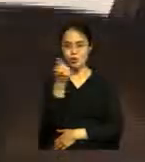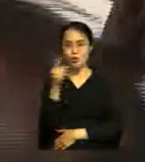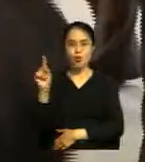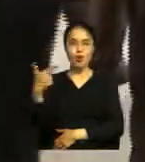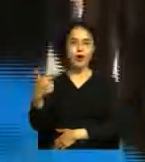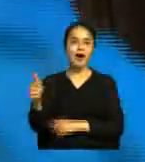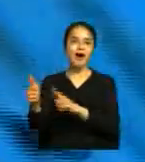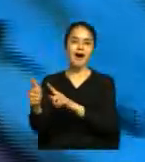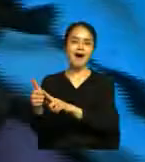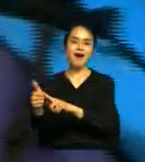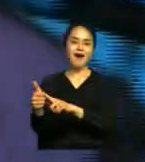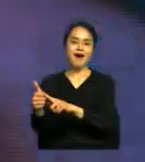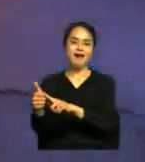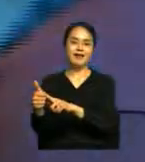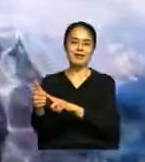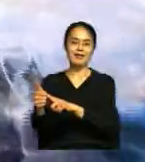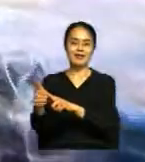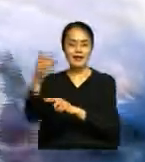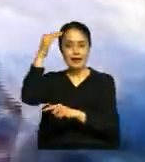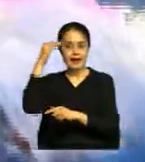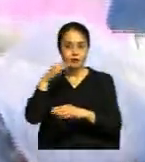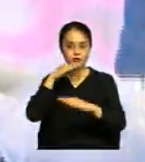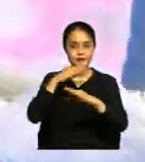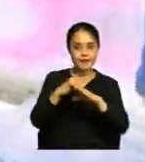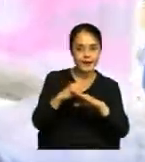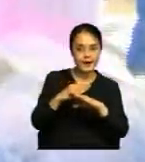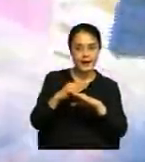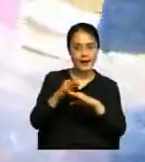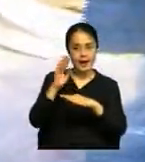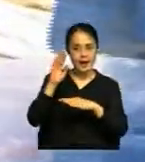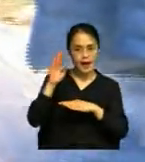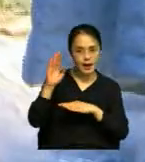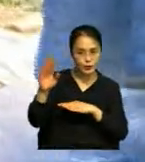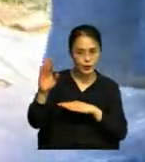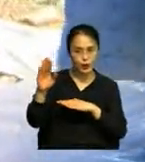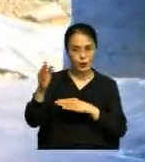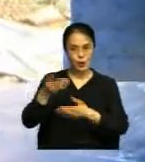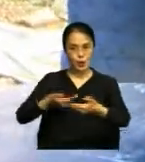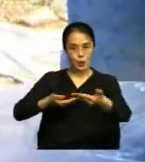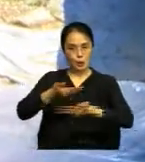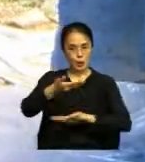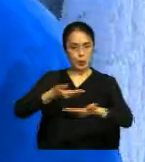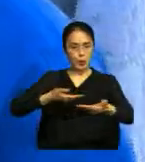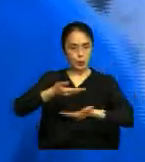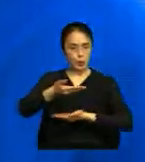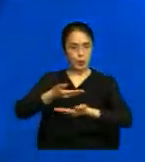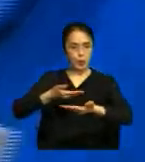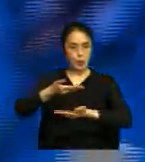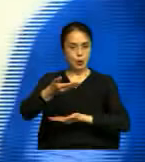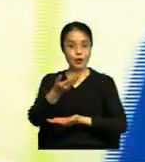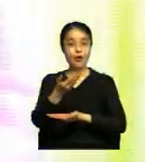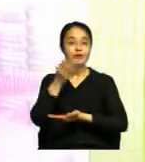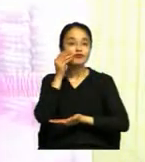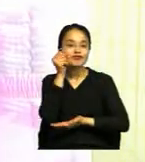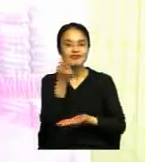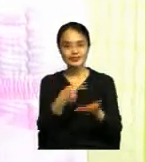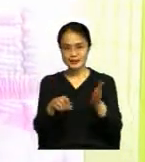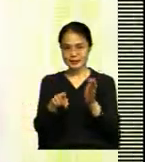파주에 남북교류 거점 도시를 조성해 미래 통일 시대의 중심 경제 도시로 만들겠다고